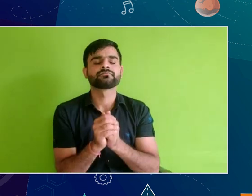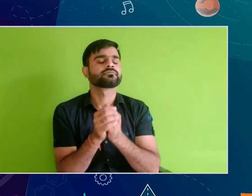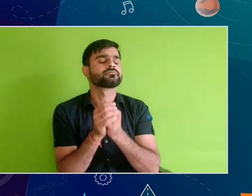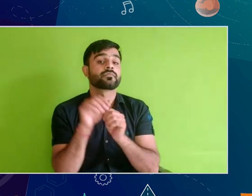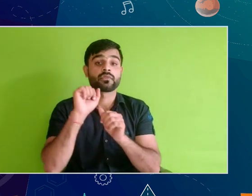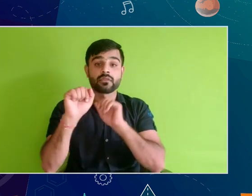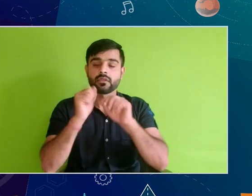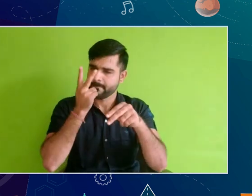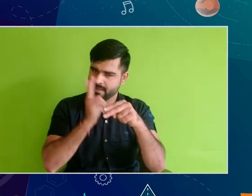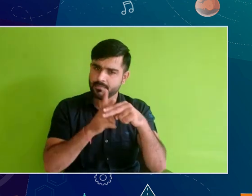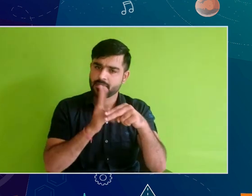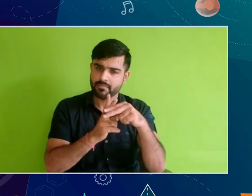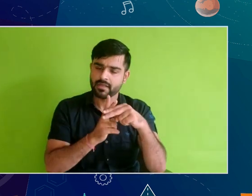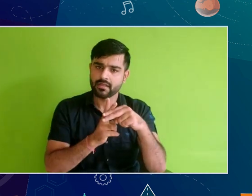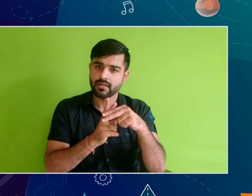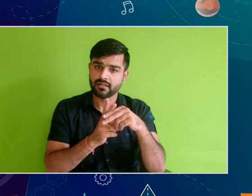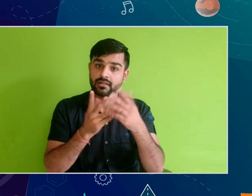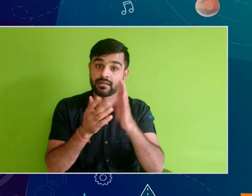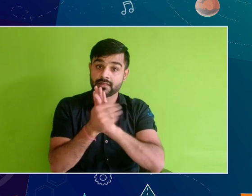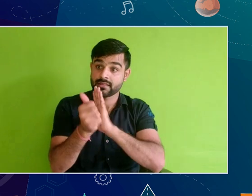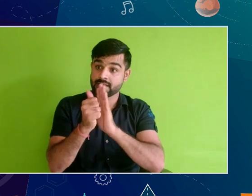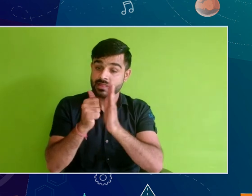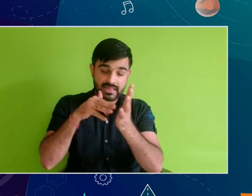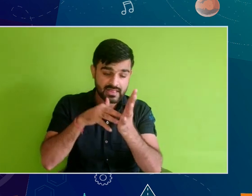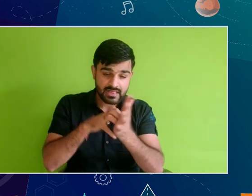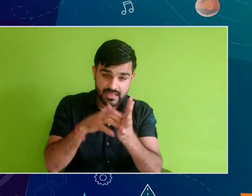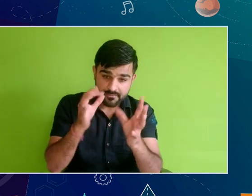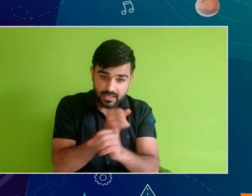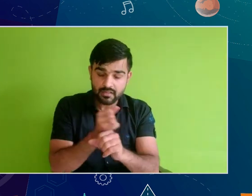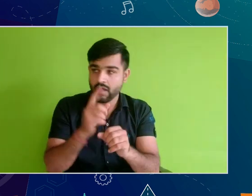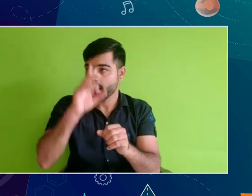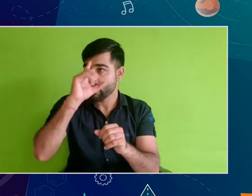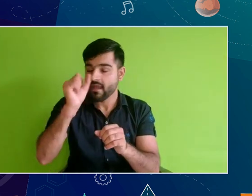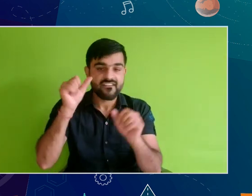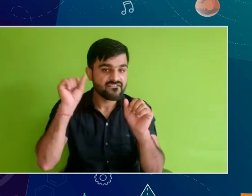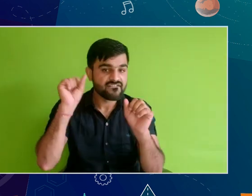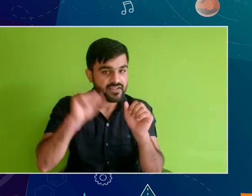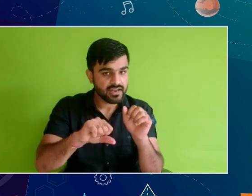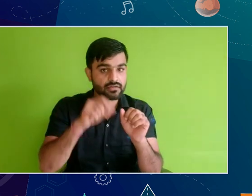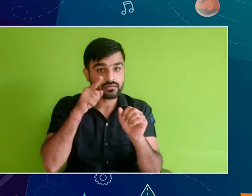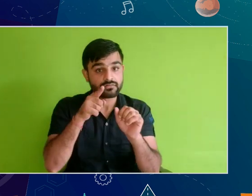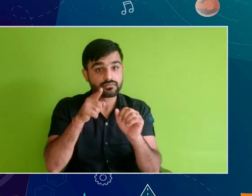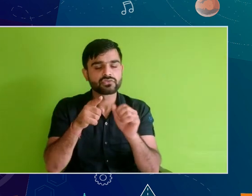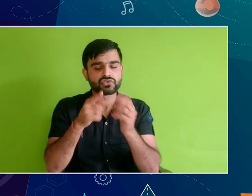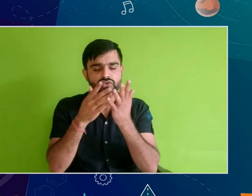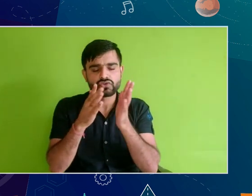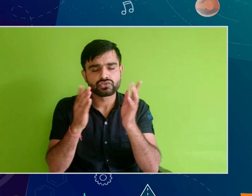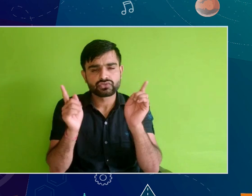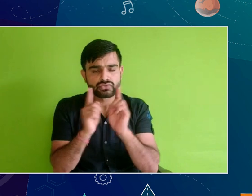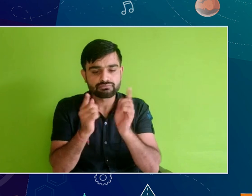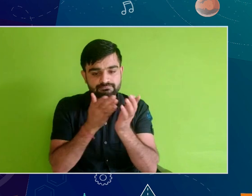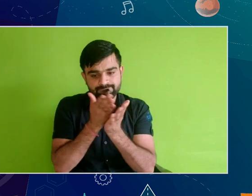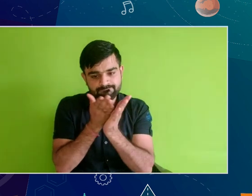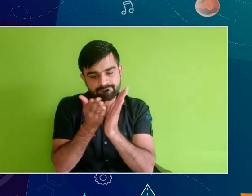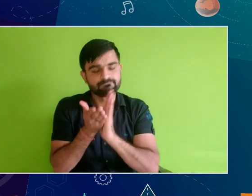पर्टिकुलर स्किल वो लैक कर रहे हैं या जो चीज उन्हें याद नहीं हो रही है, हम उनको छोटे छोटे फ्रैगमेंट्स में बांट दें,